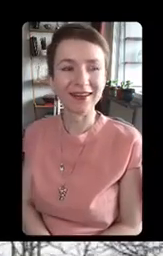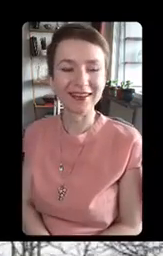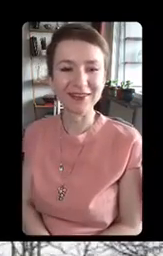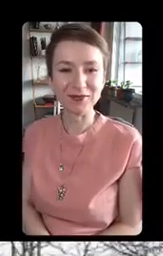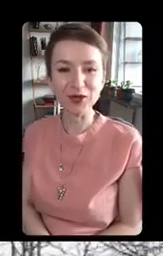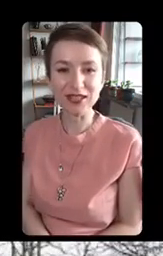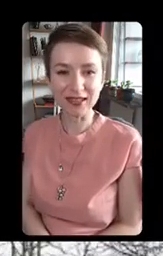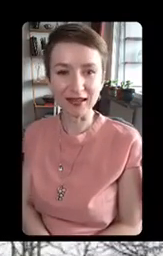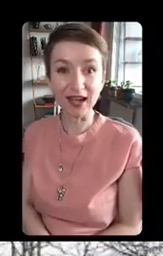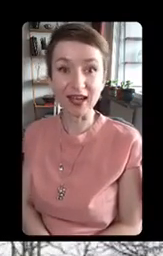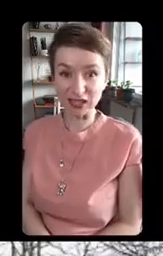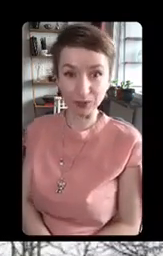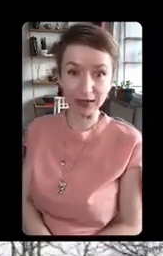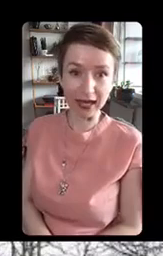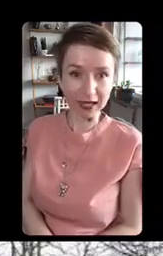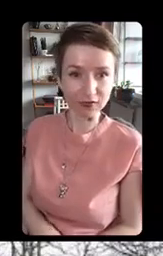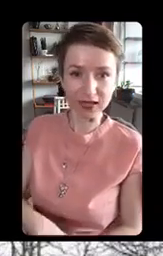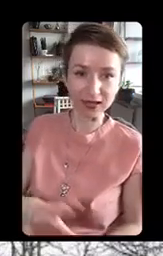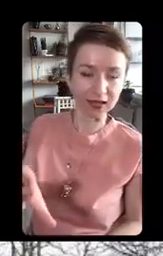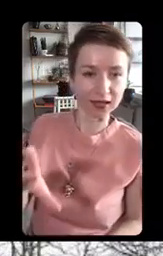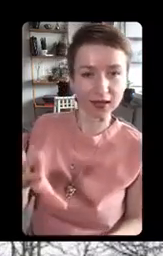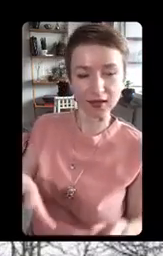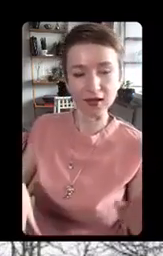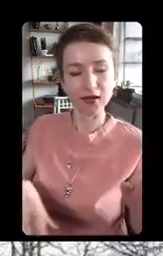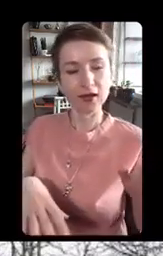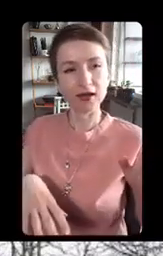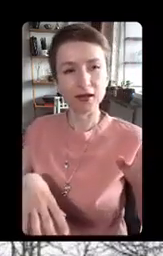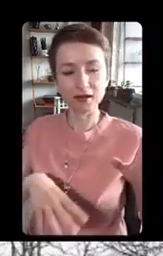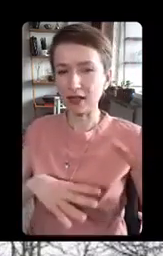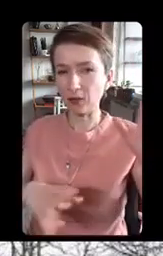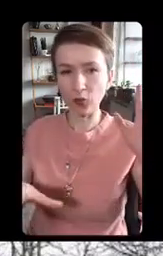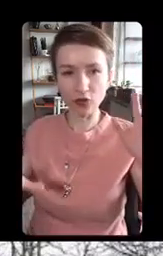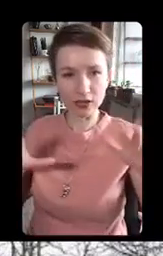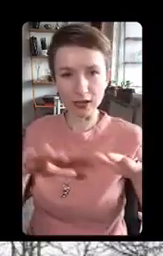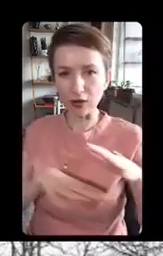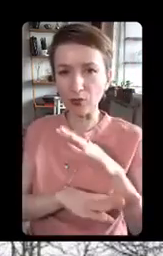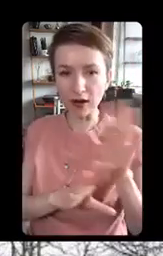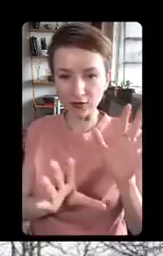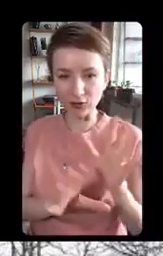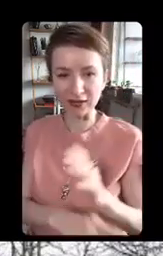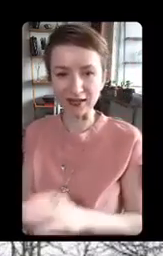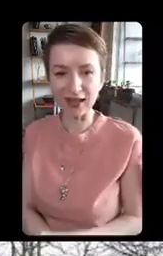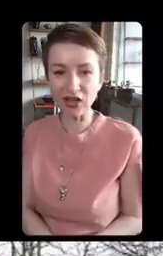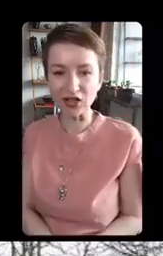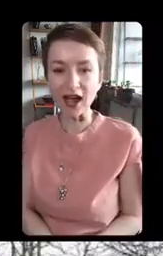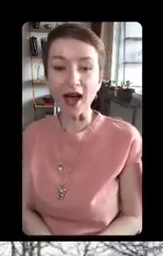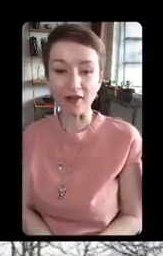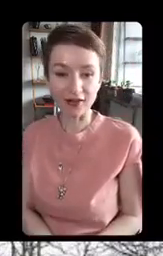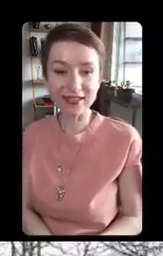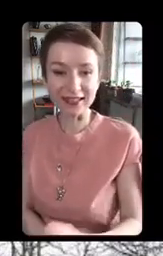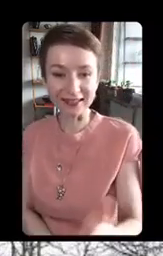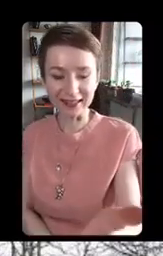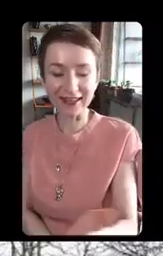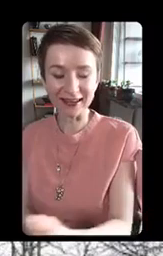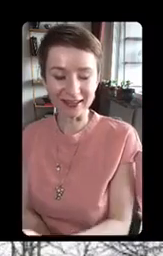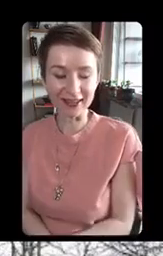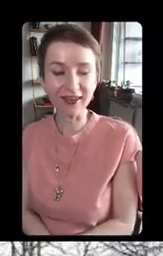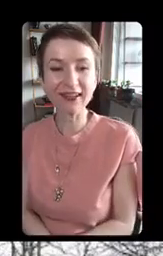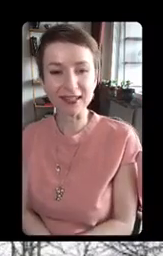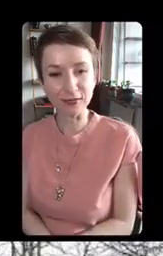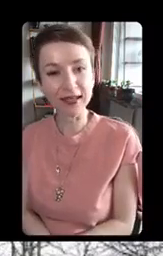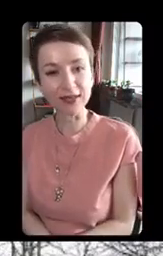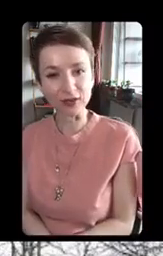вот во многих странах косплеят всякие японские мангу и так дальше, а в Швеции иногда